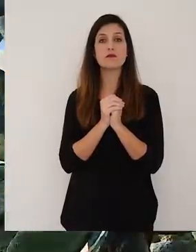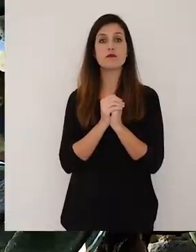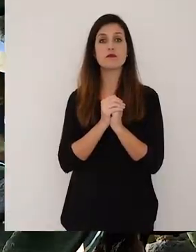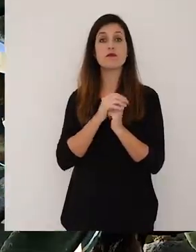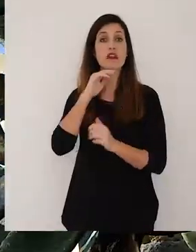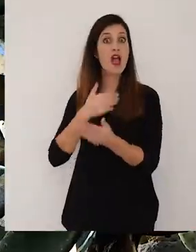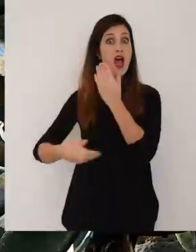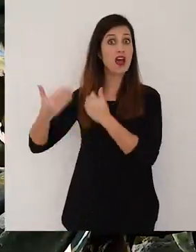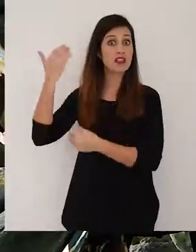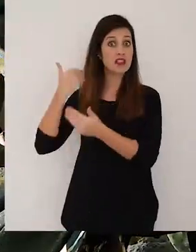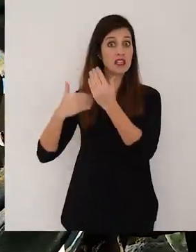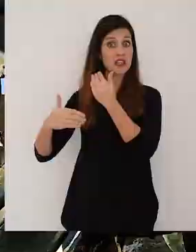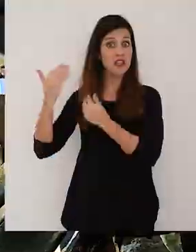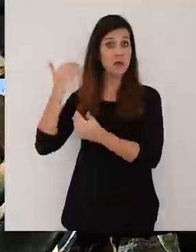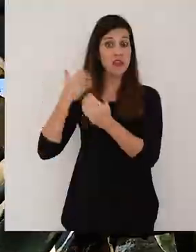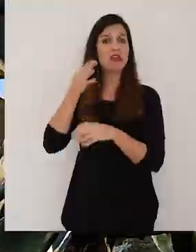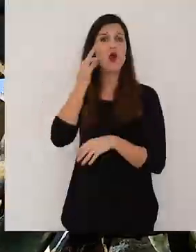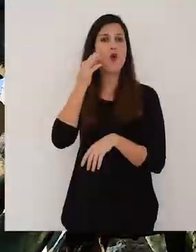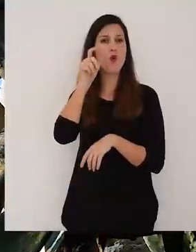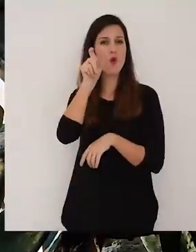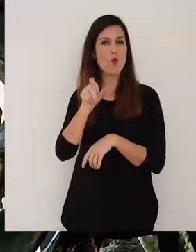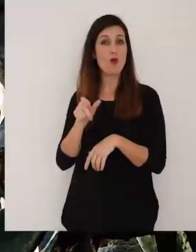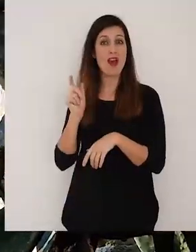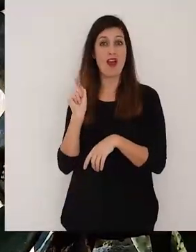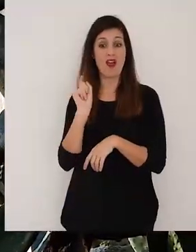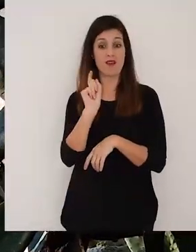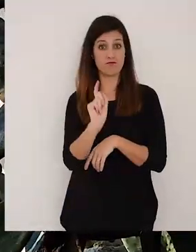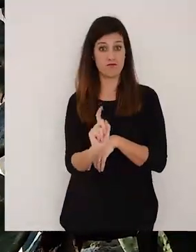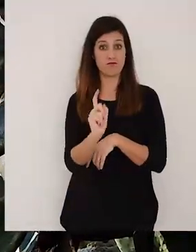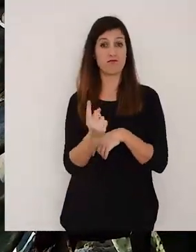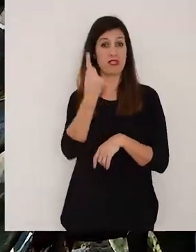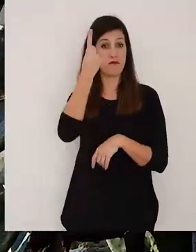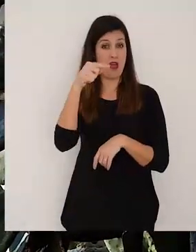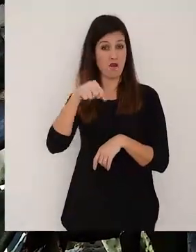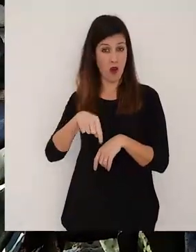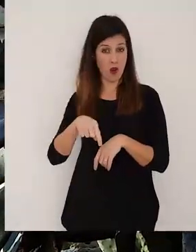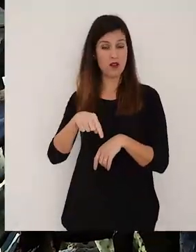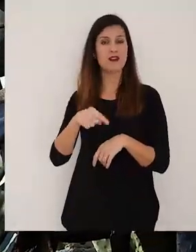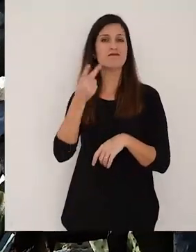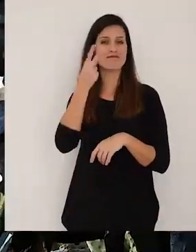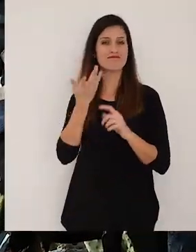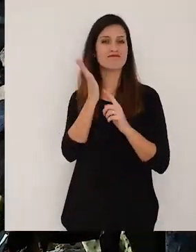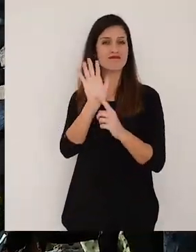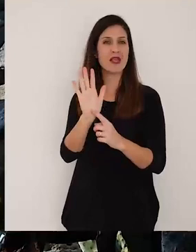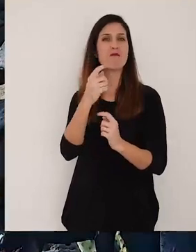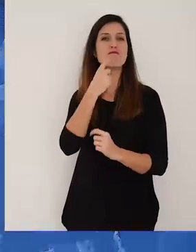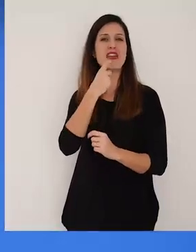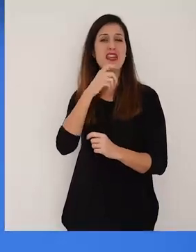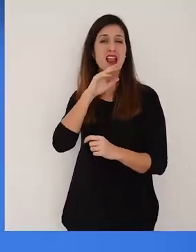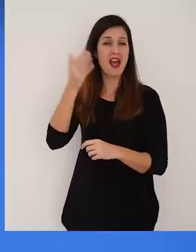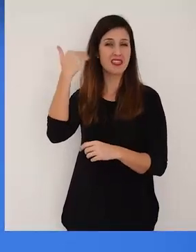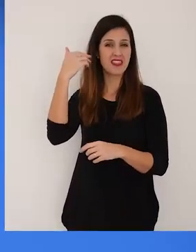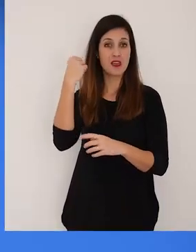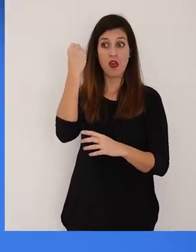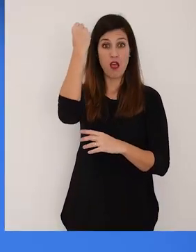Antica è la presenza dell'uomo in questo territorio, come suggerisce la presenza del menhir San Giovanni Malcantone, tra le